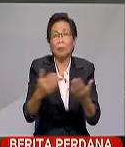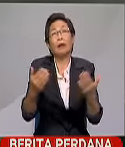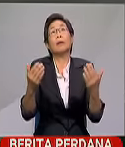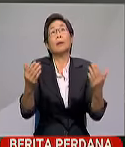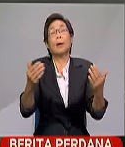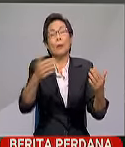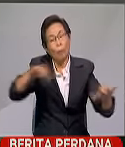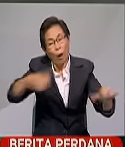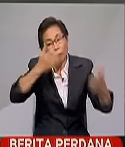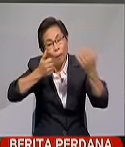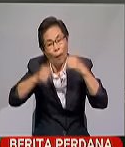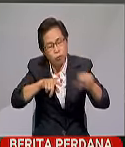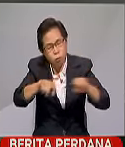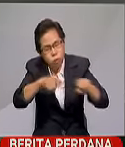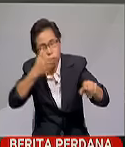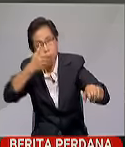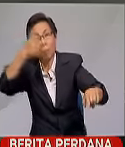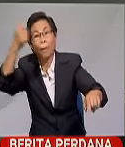yang terbaik,